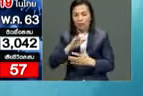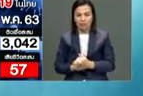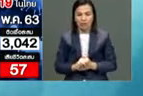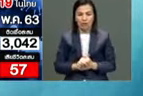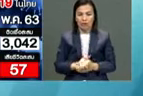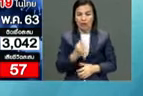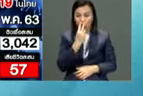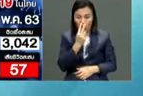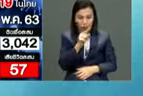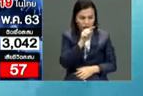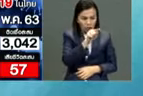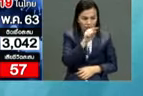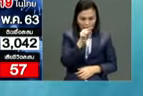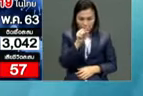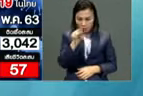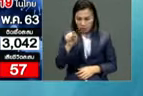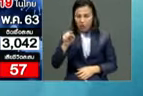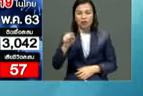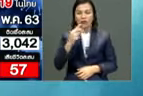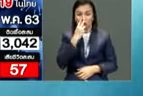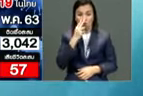ชนะภาษาไทยดอทคอมนะครับอันนี้จะเป็นการป้องกันความผิดพลาดนะครับแล้วดูอีกครั้งนึงครับก่อนจะกดGo